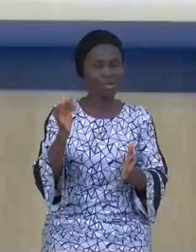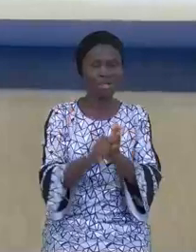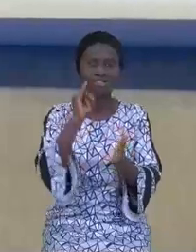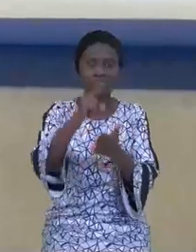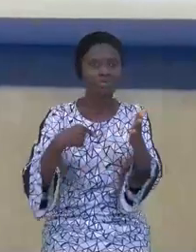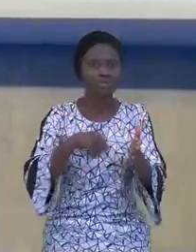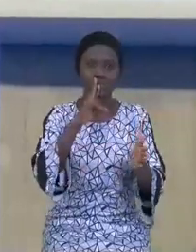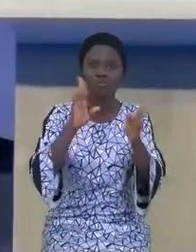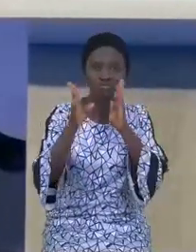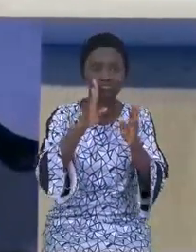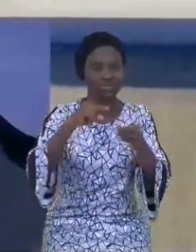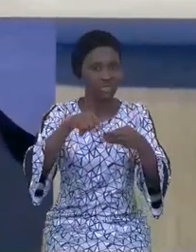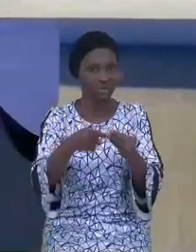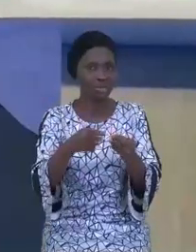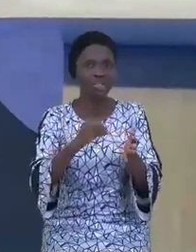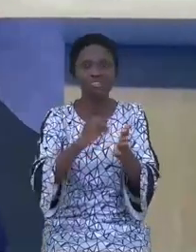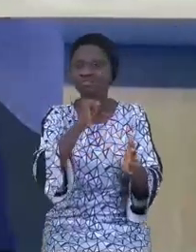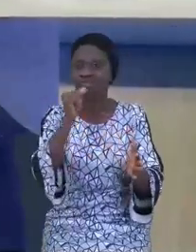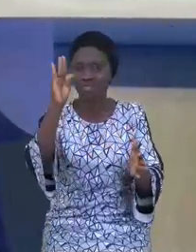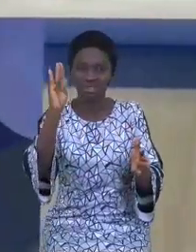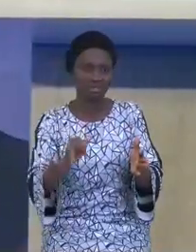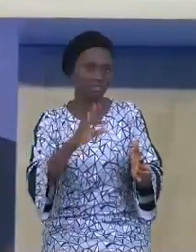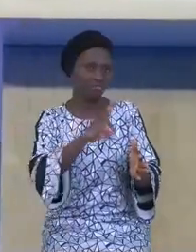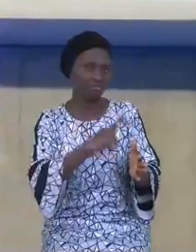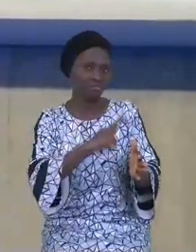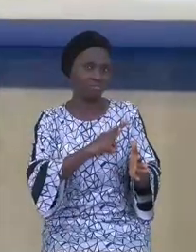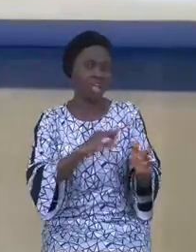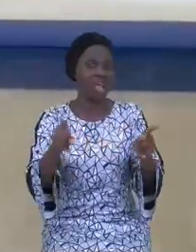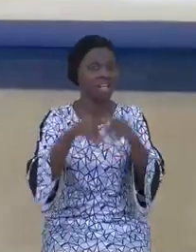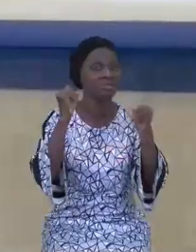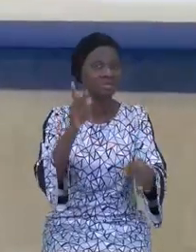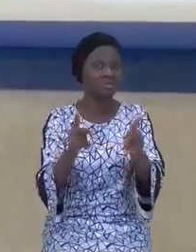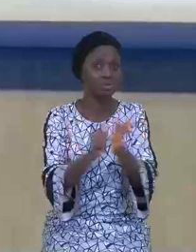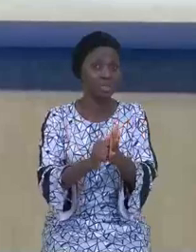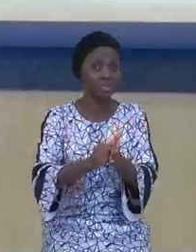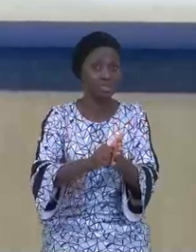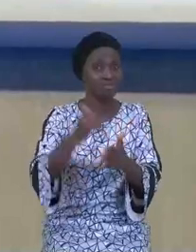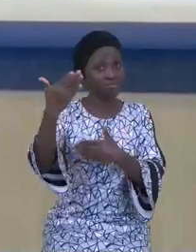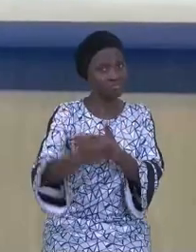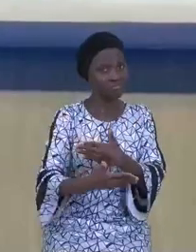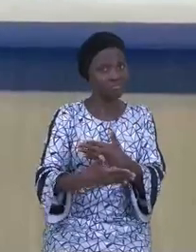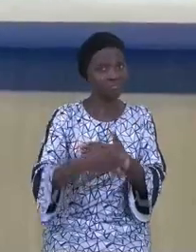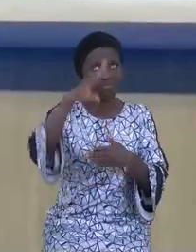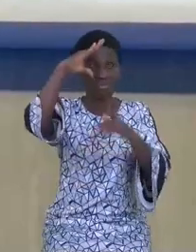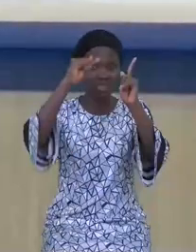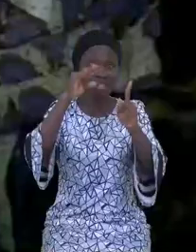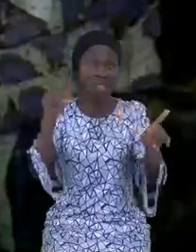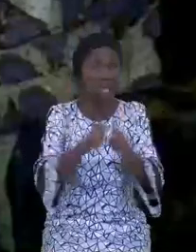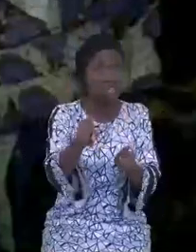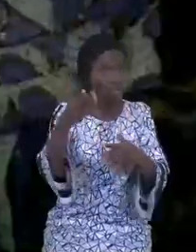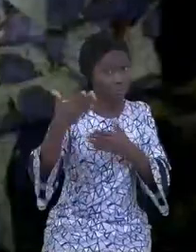par mérite, hein. Mais tous ceux qui l'ont reçu, comme tu le reçois ce soir, tu deviens un enfant de